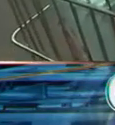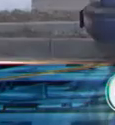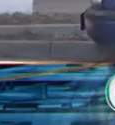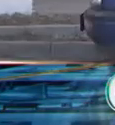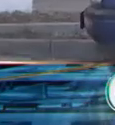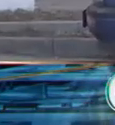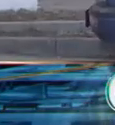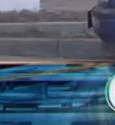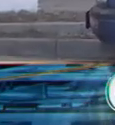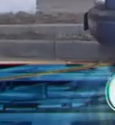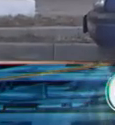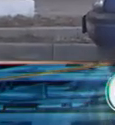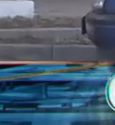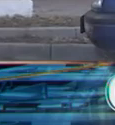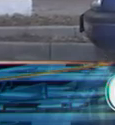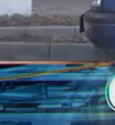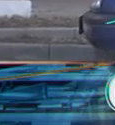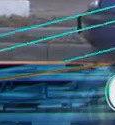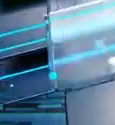Как комментируют ситуацию компетентные органы?